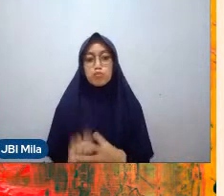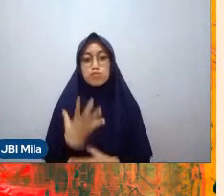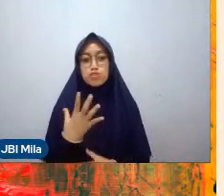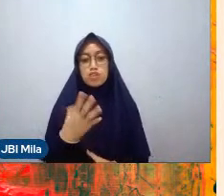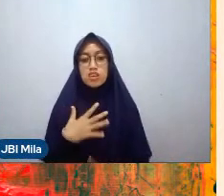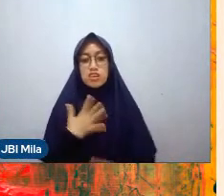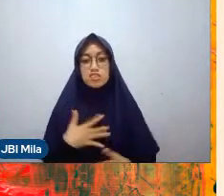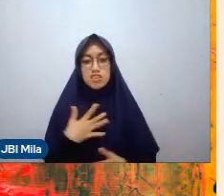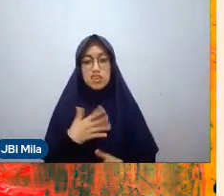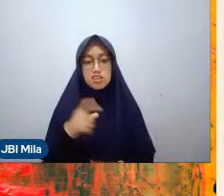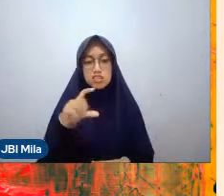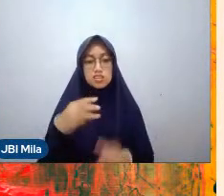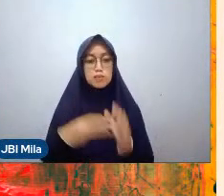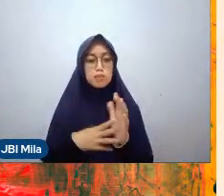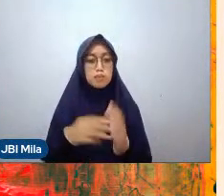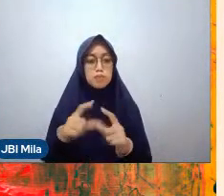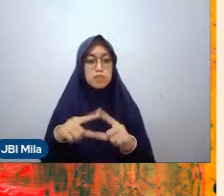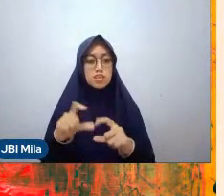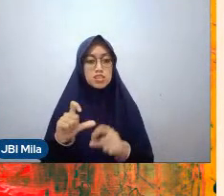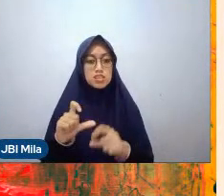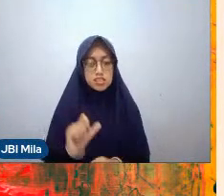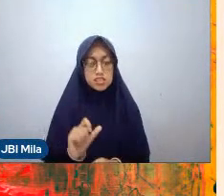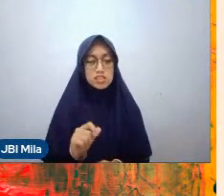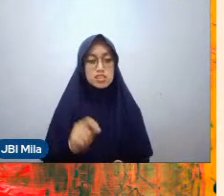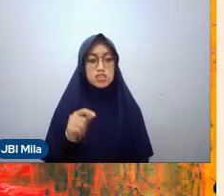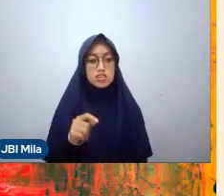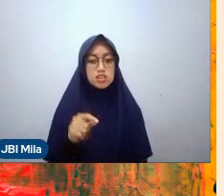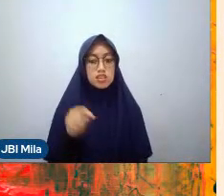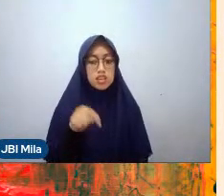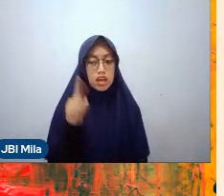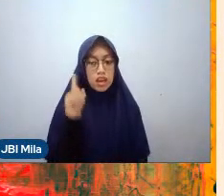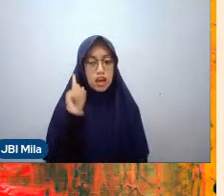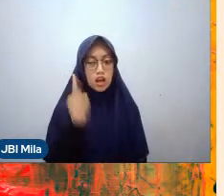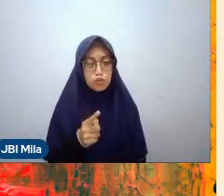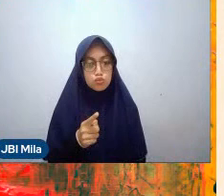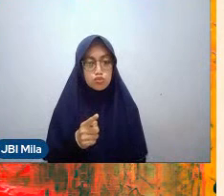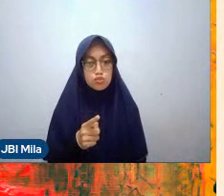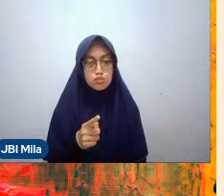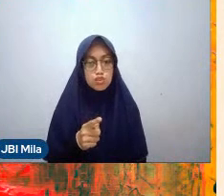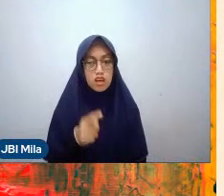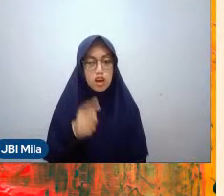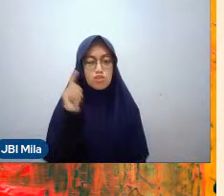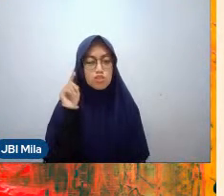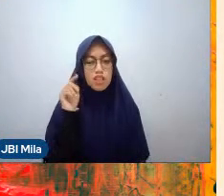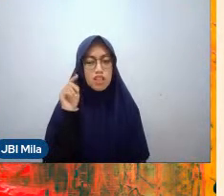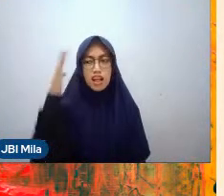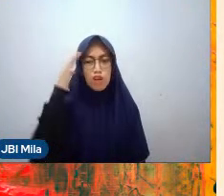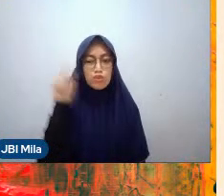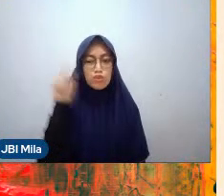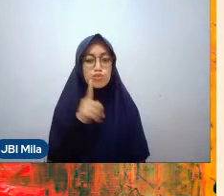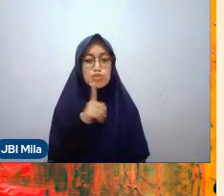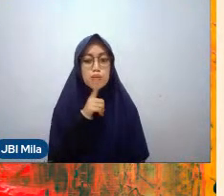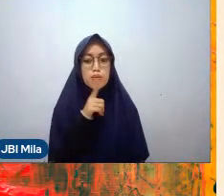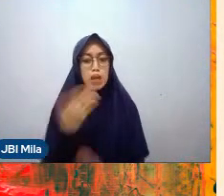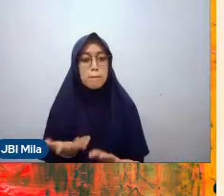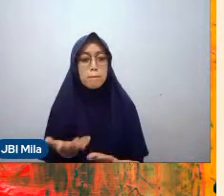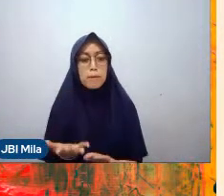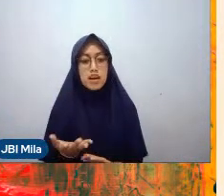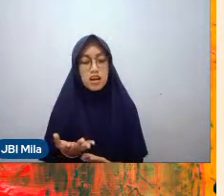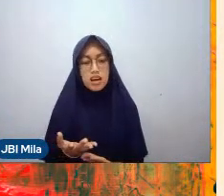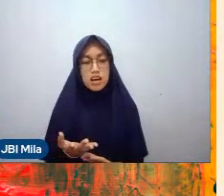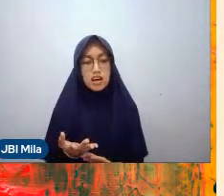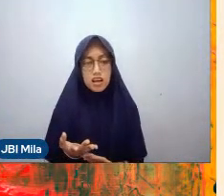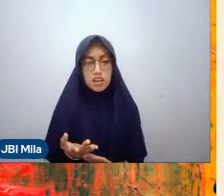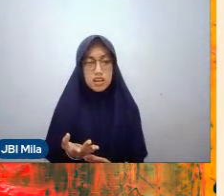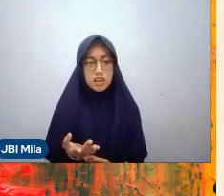cemas. Nah, perasaan cemas ini memang harus segera diketahui sumber kecemasannya seperti apa, supaya anak-anak itu